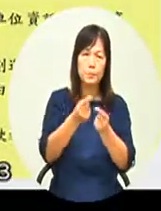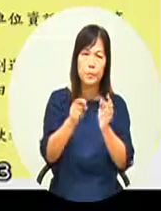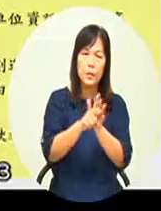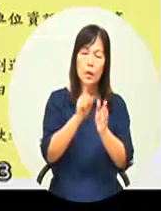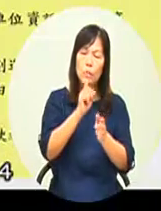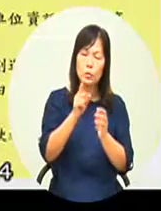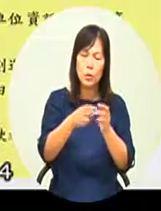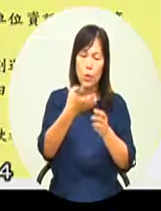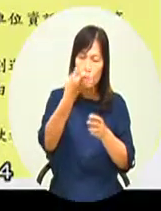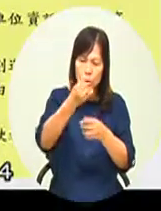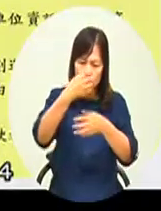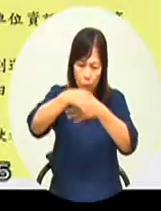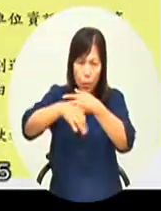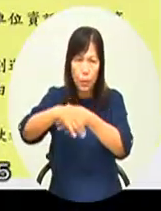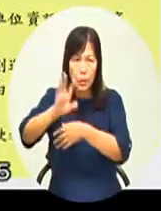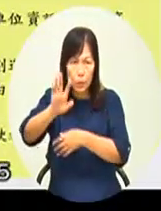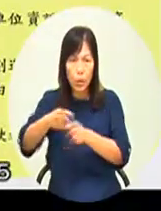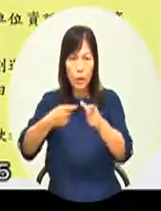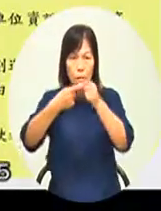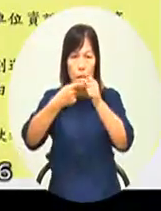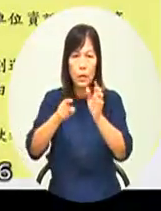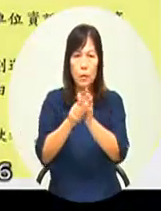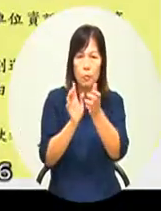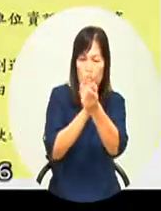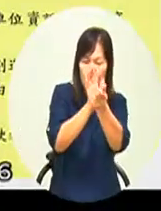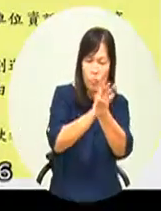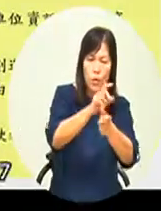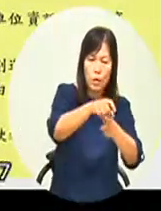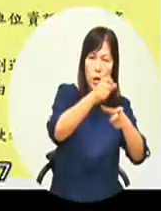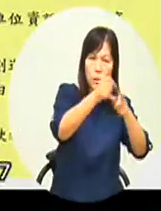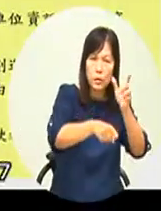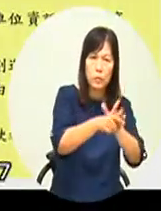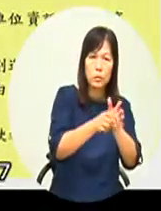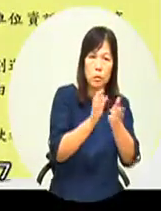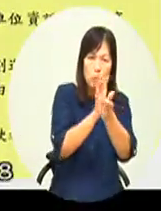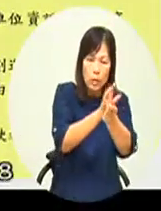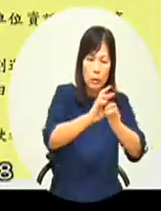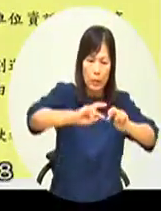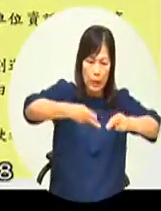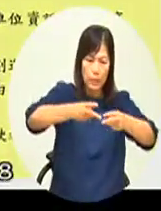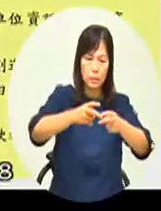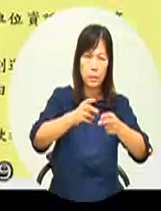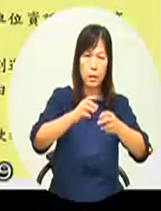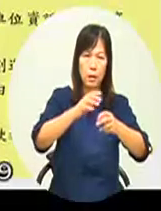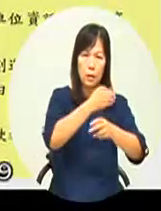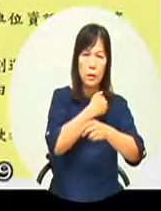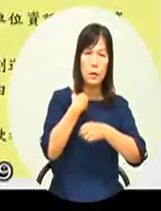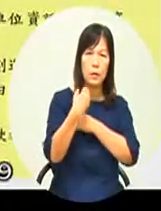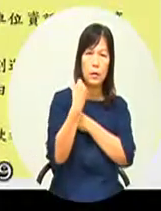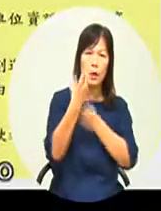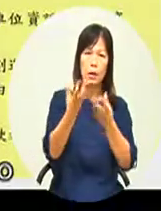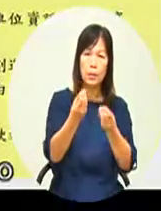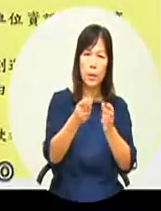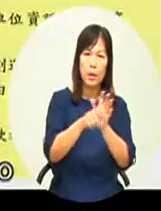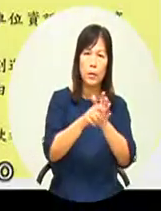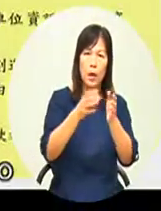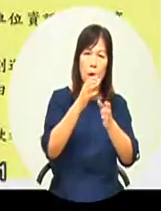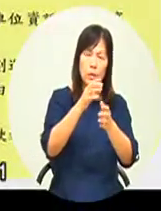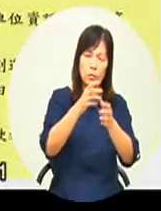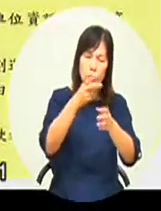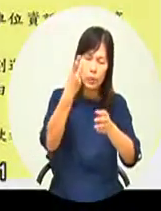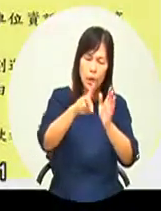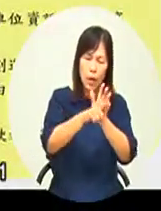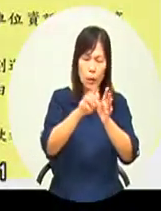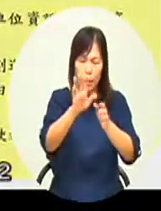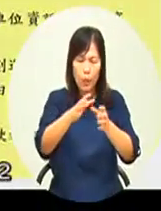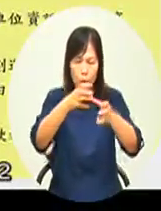点出有几项缺失哦。第一个是未督促承包商强化系统校正功能哦，那第二个就是没有有效的运用